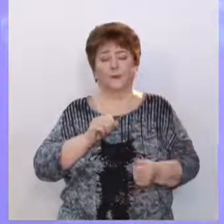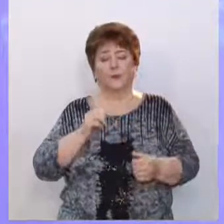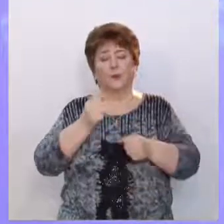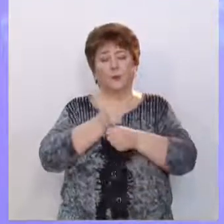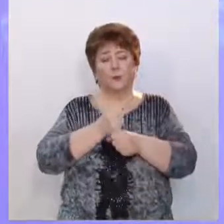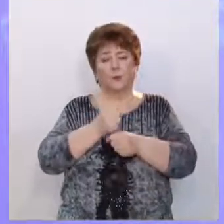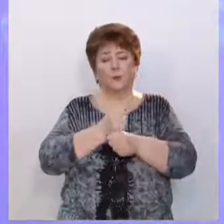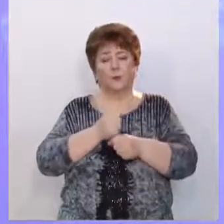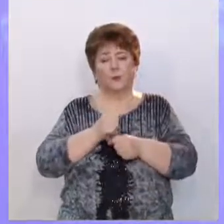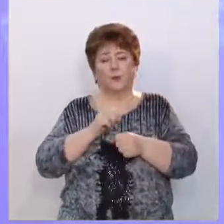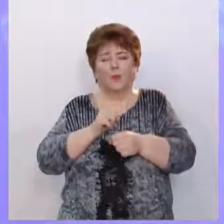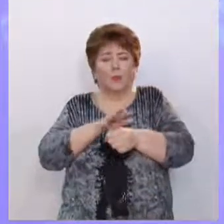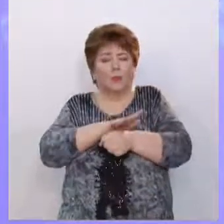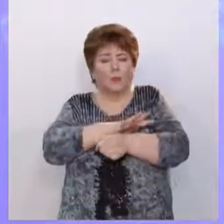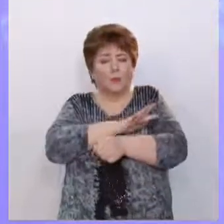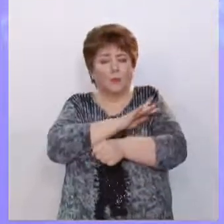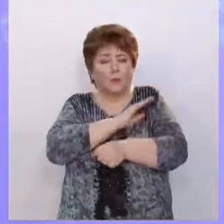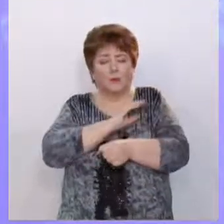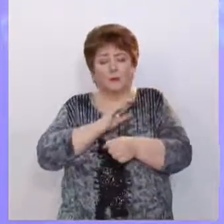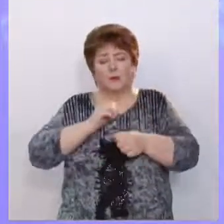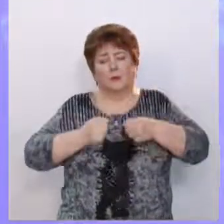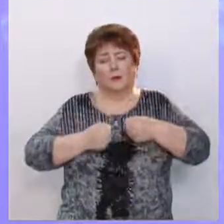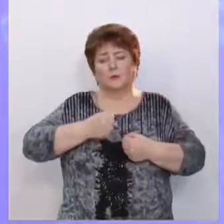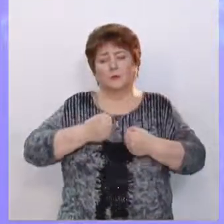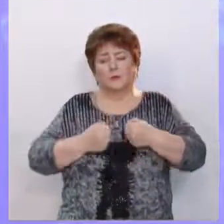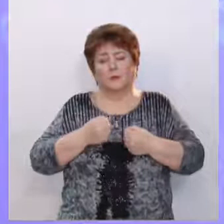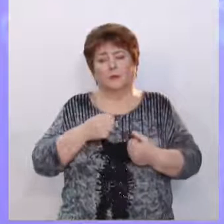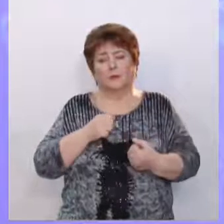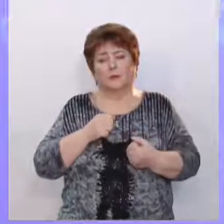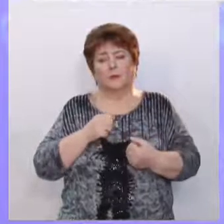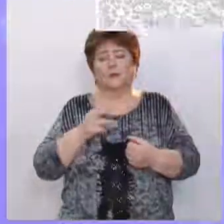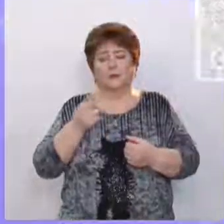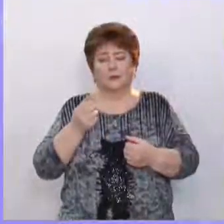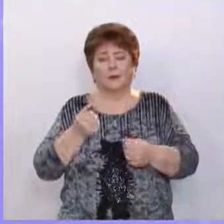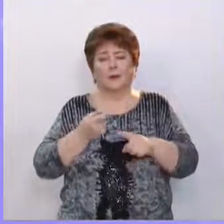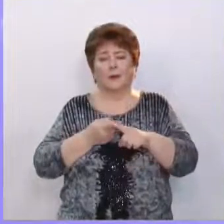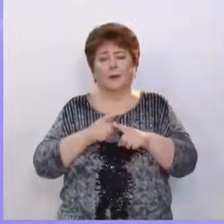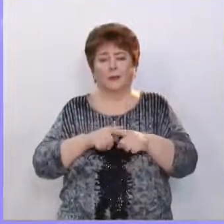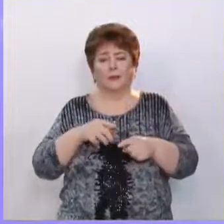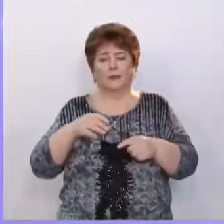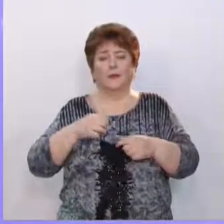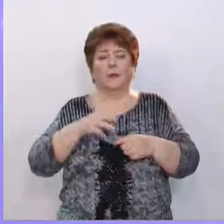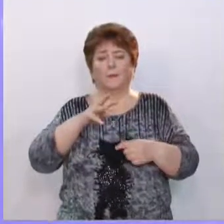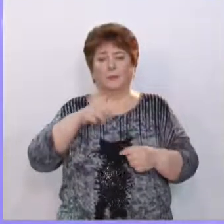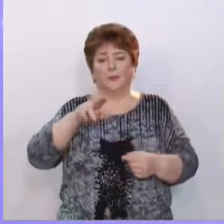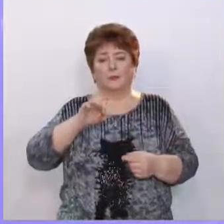Бурый, лохматый, косолапый. Конечно, это